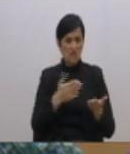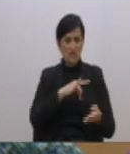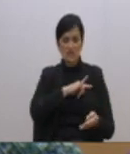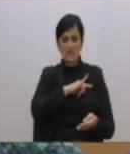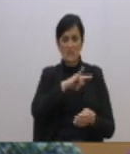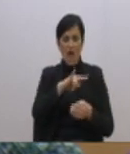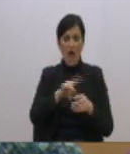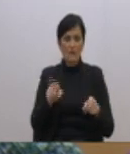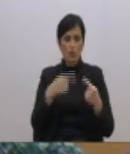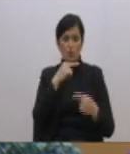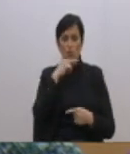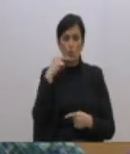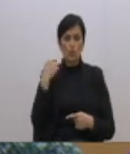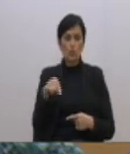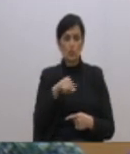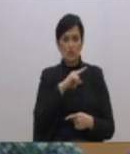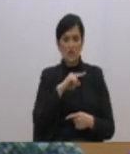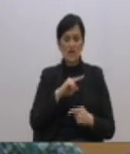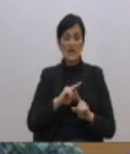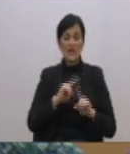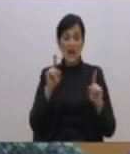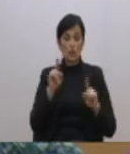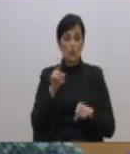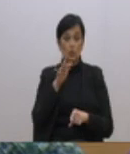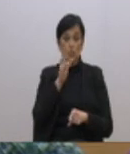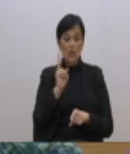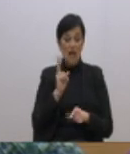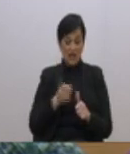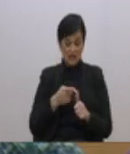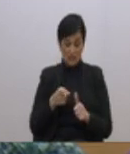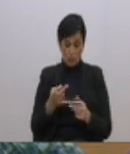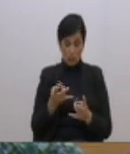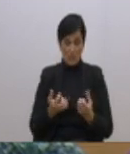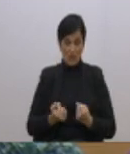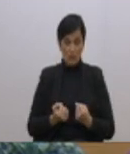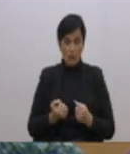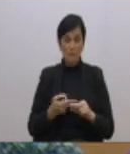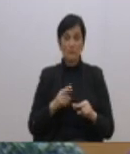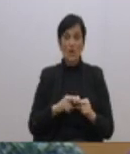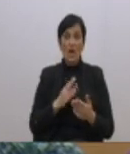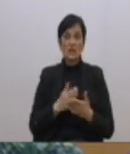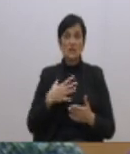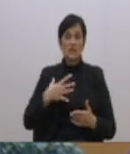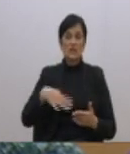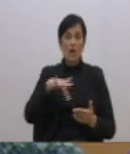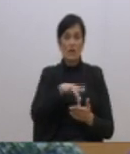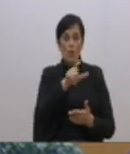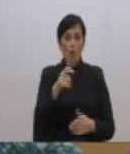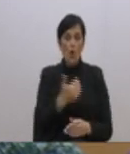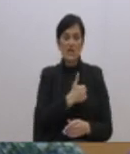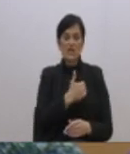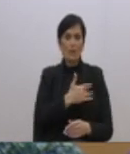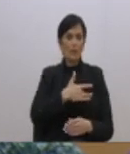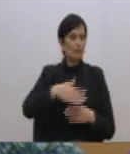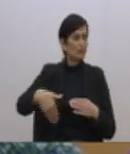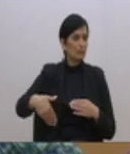აღდგენას რუსეთთან, განსაკუთრებით იმ დროს, როდესაც კანდიდატის სტატუსია მისაღები. ეს არის საქართველოს მოქალაქეების ნების უგულებელყოფა